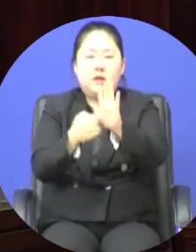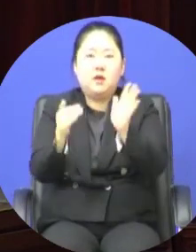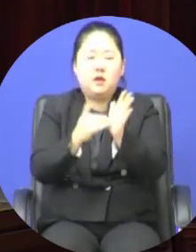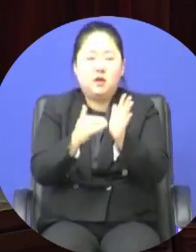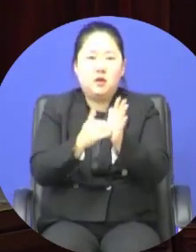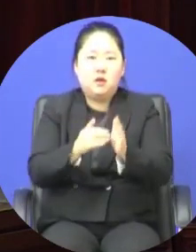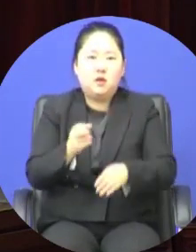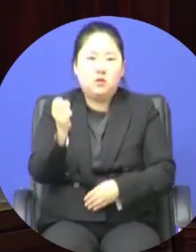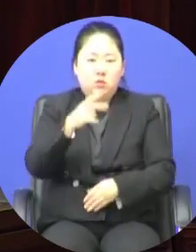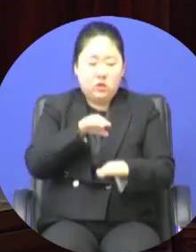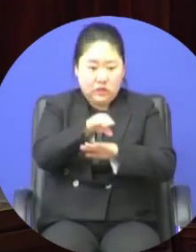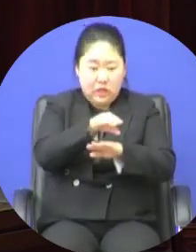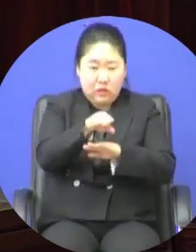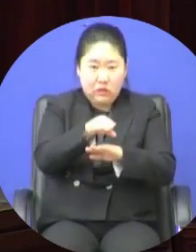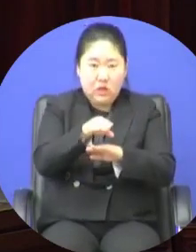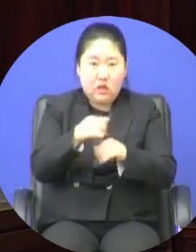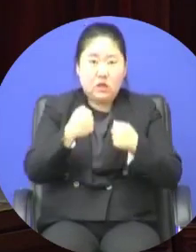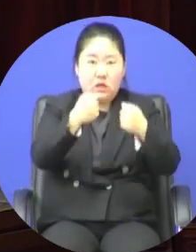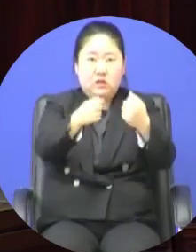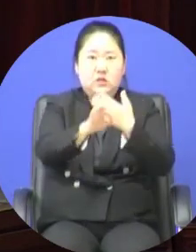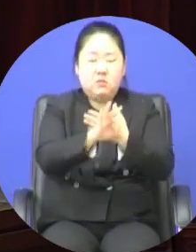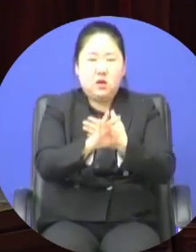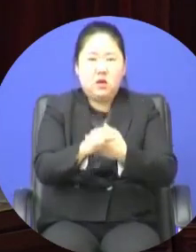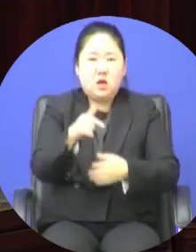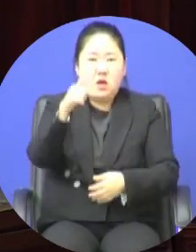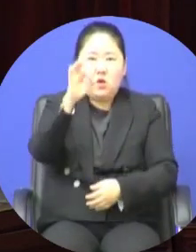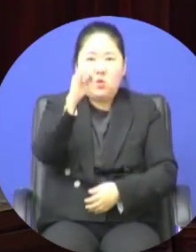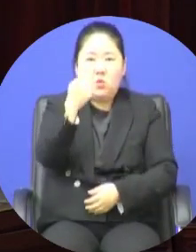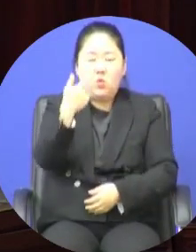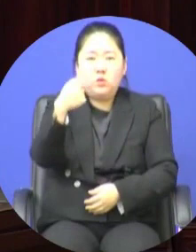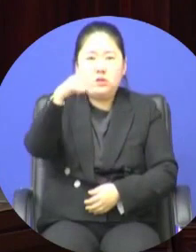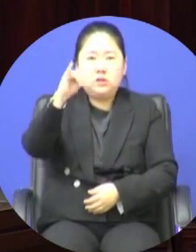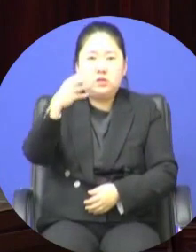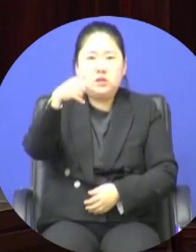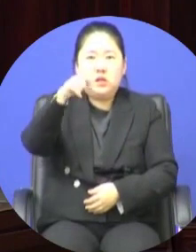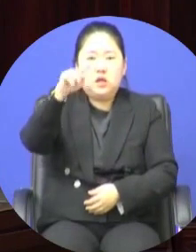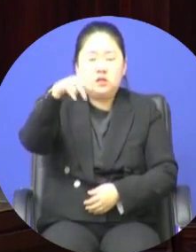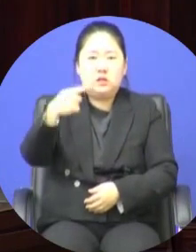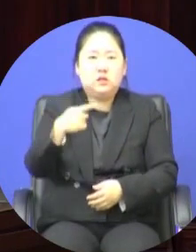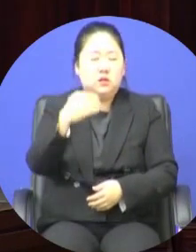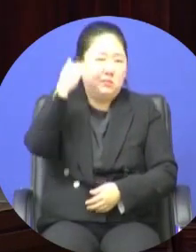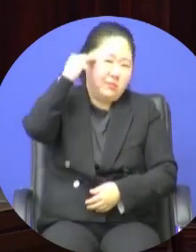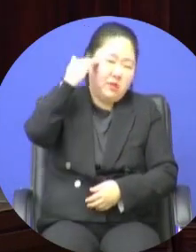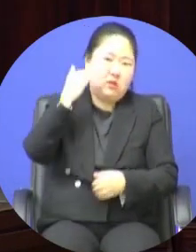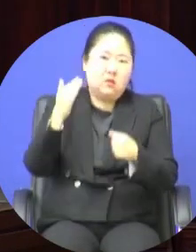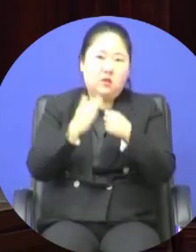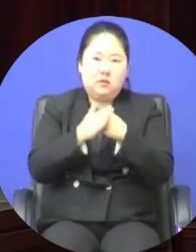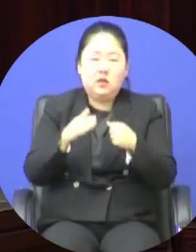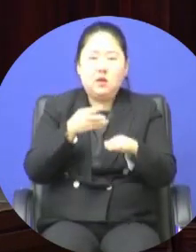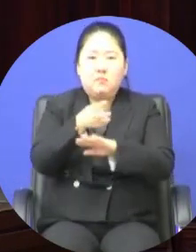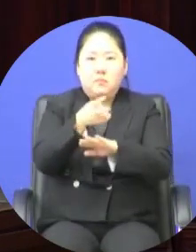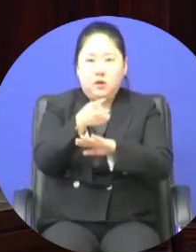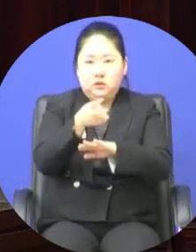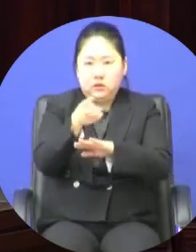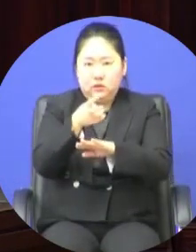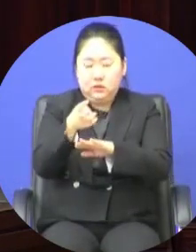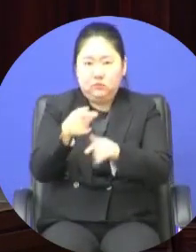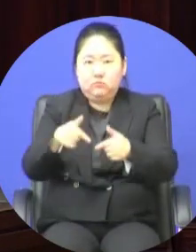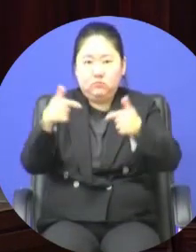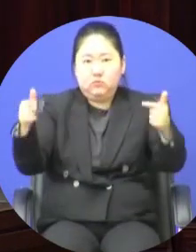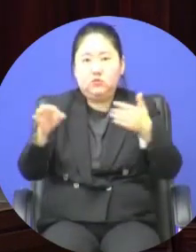약 90%가량이 자동차가 원인인 상황에서 대중교통 이용자를 늘리고 승용차 운행을